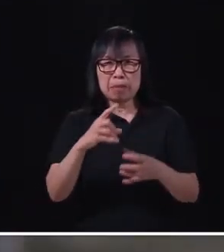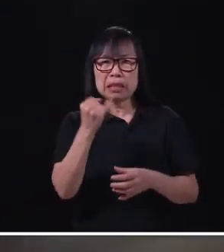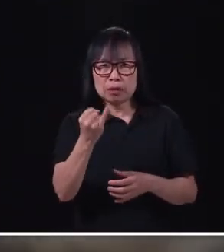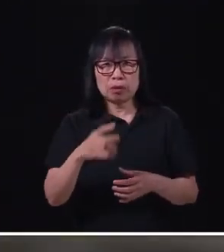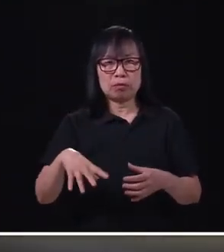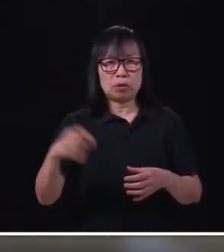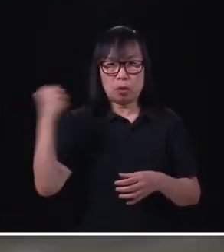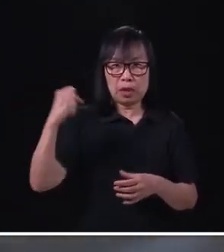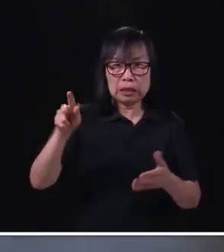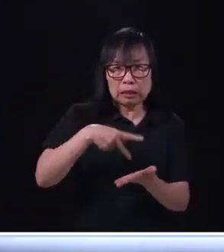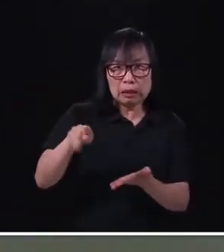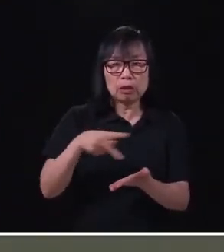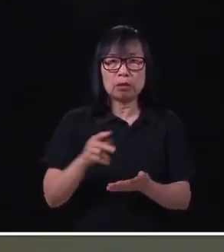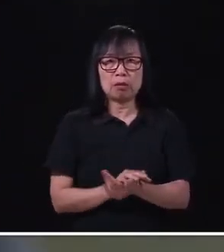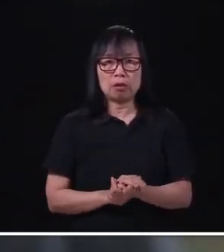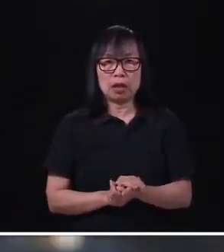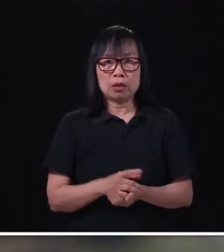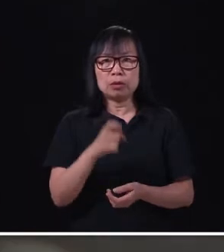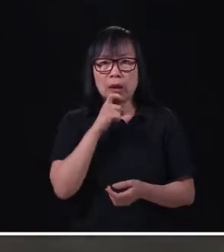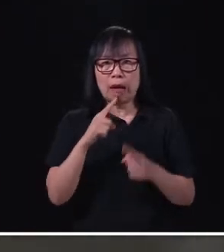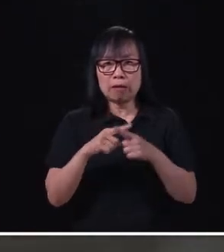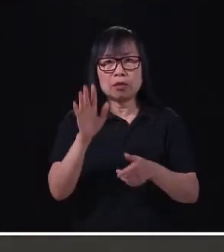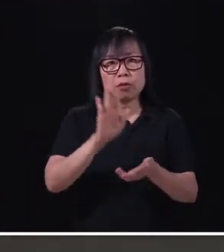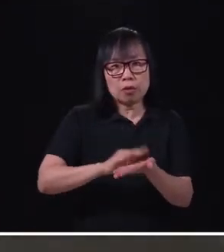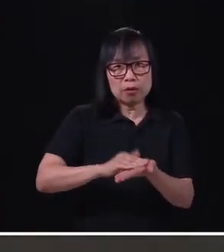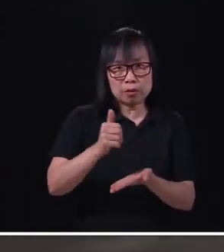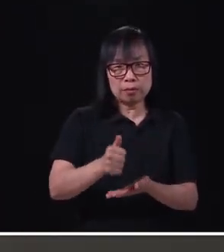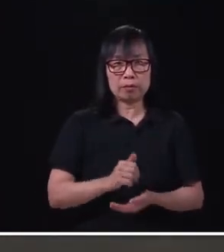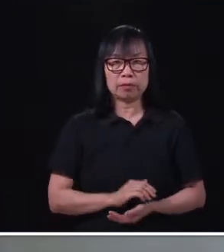努力跳、認真跳，兼且仲有人欣賞添。